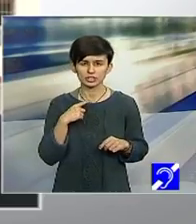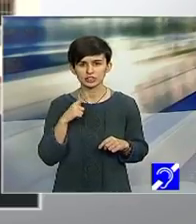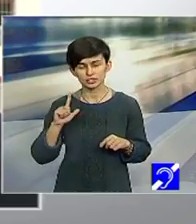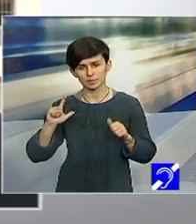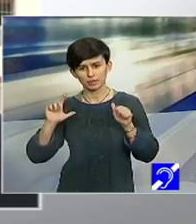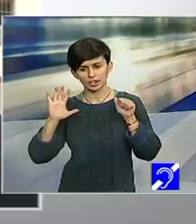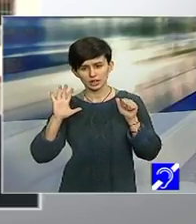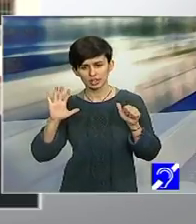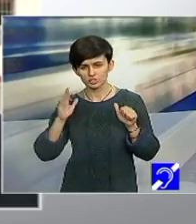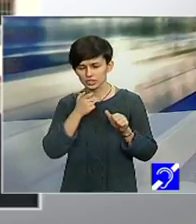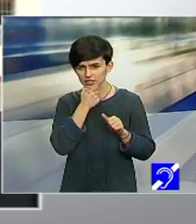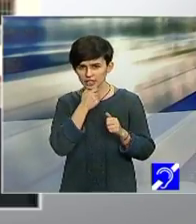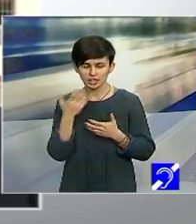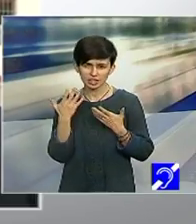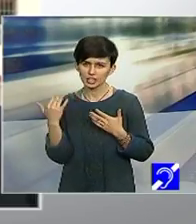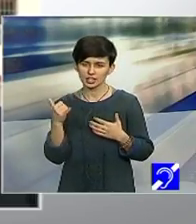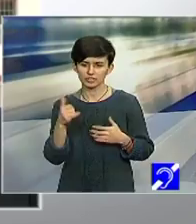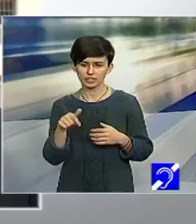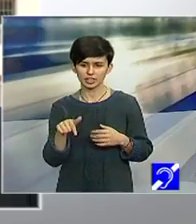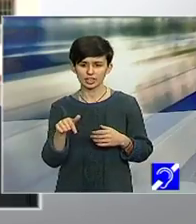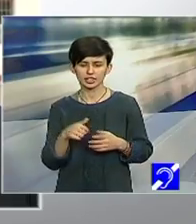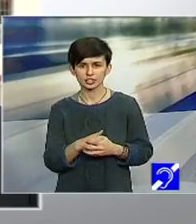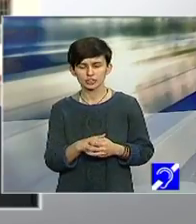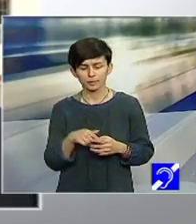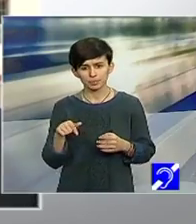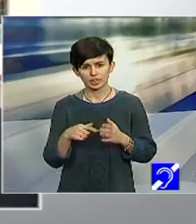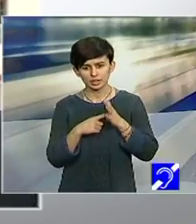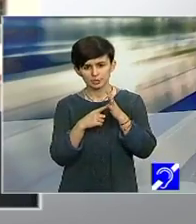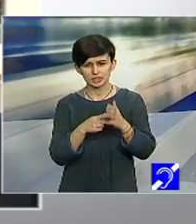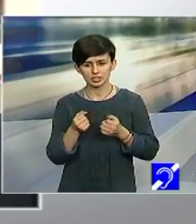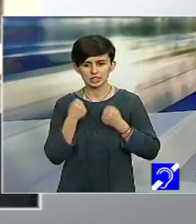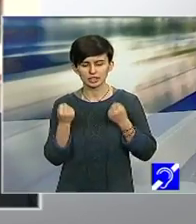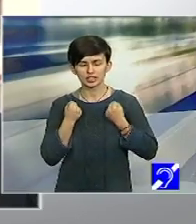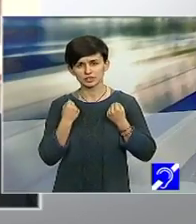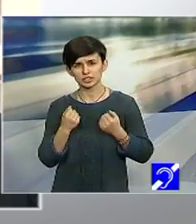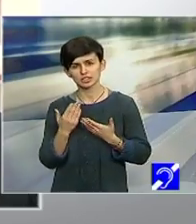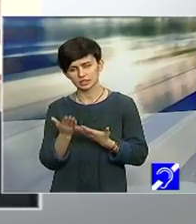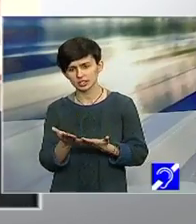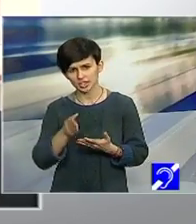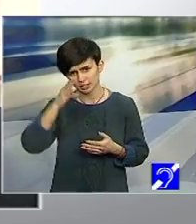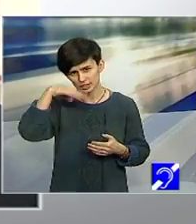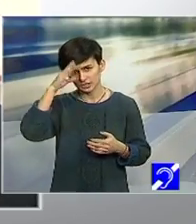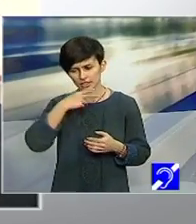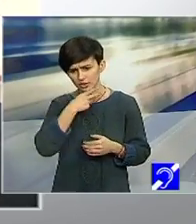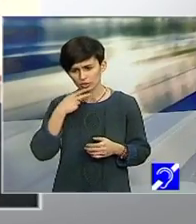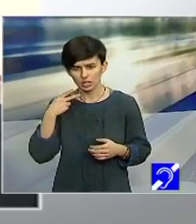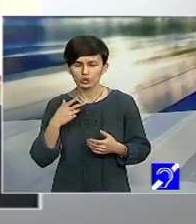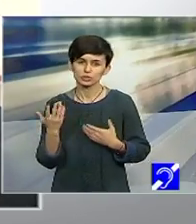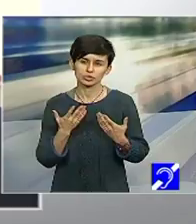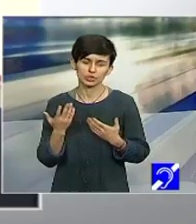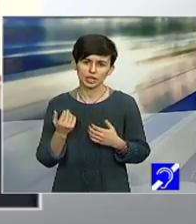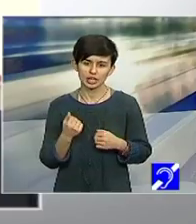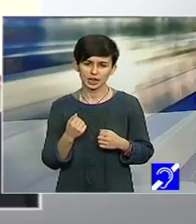6-lea an în care vine aici, activități dedicate zilei Holocaustului, care